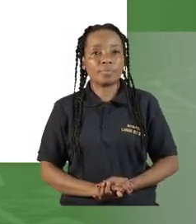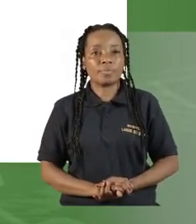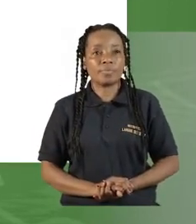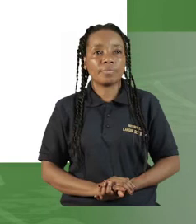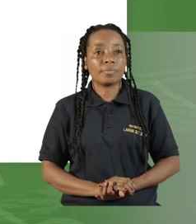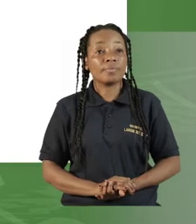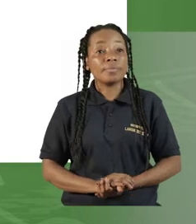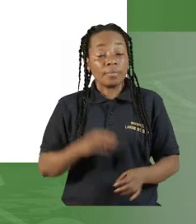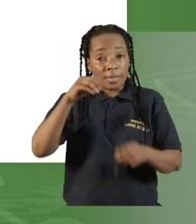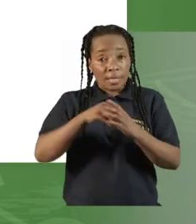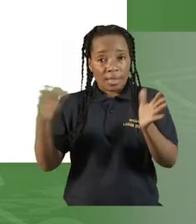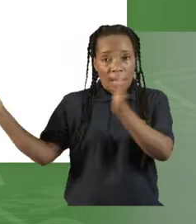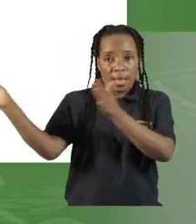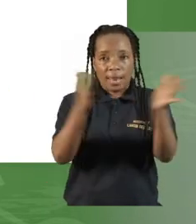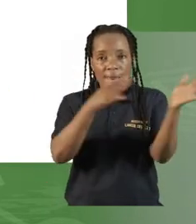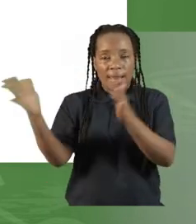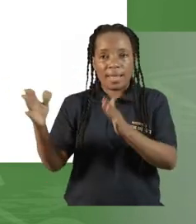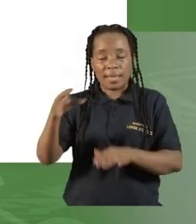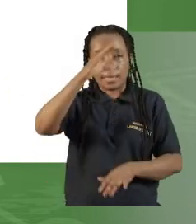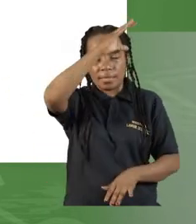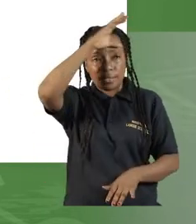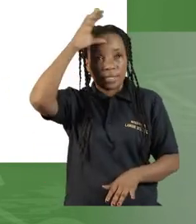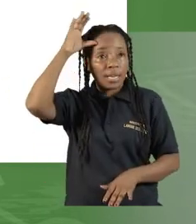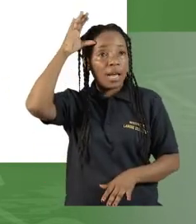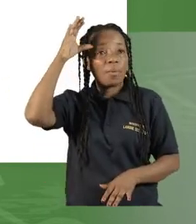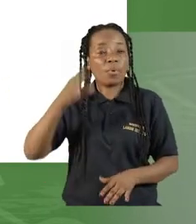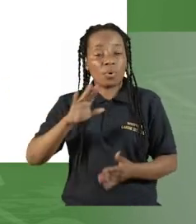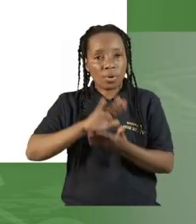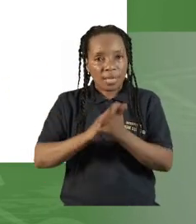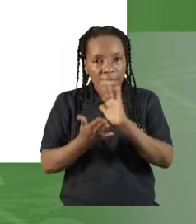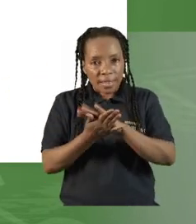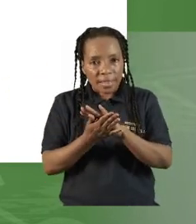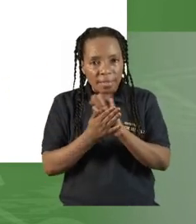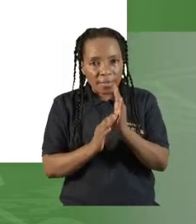dans l'air, le charbon devient incandescent.